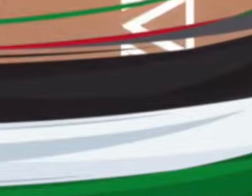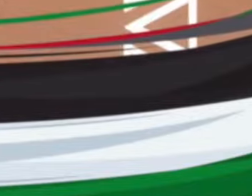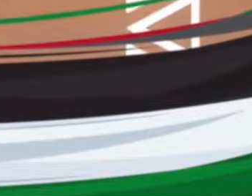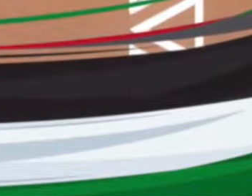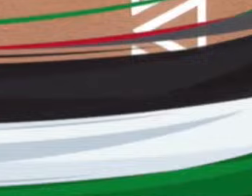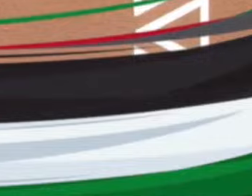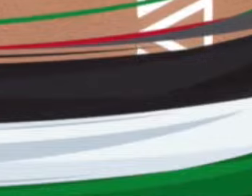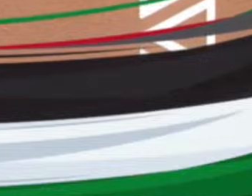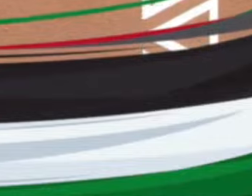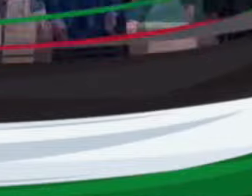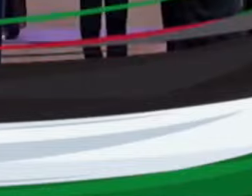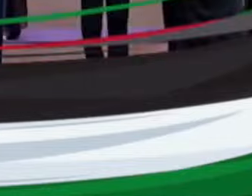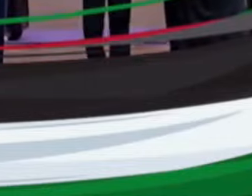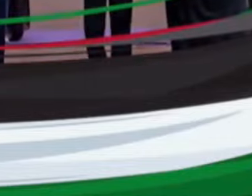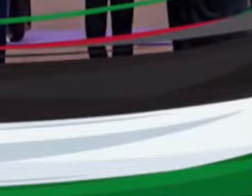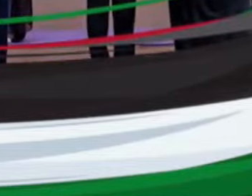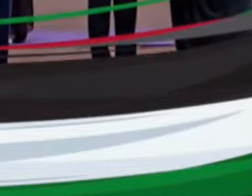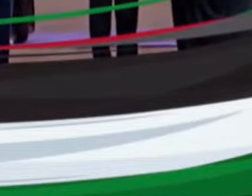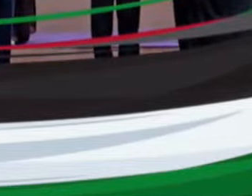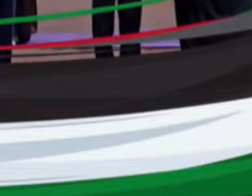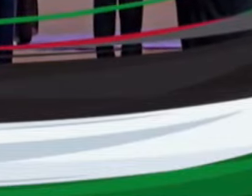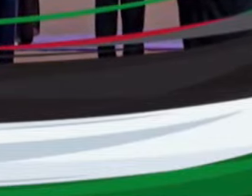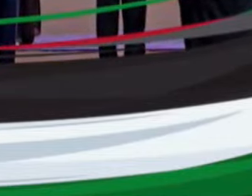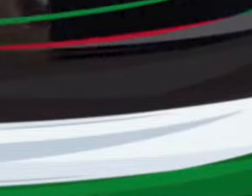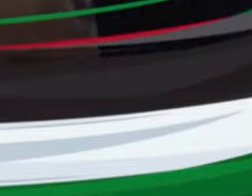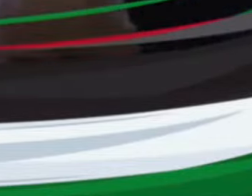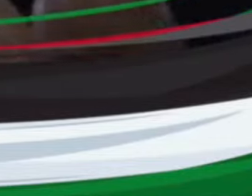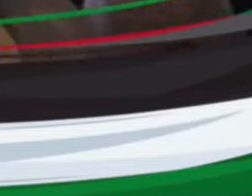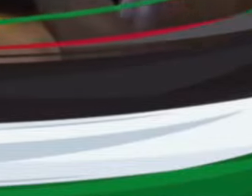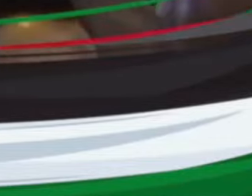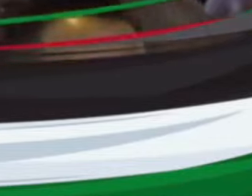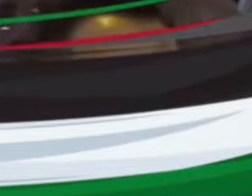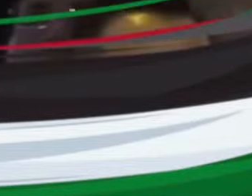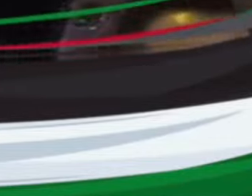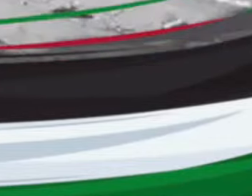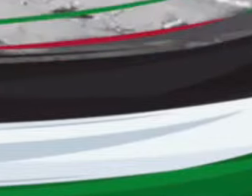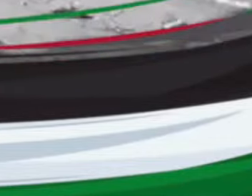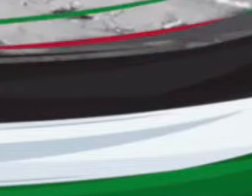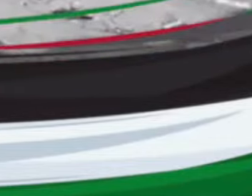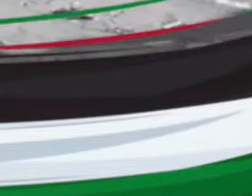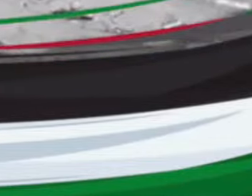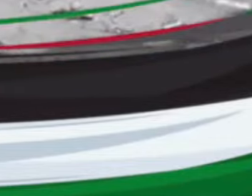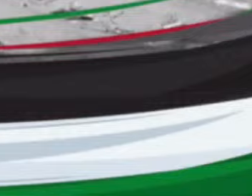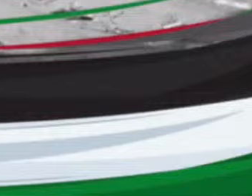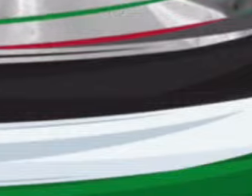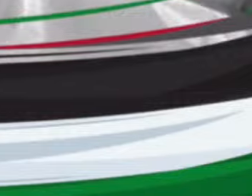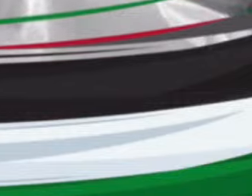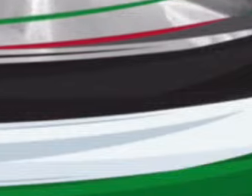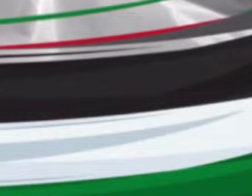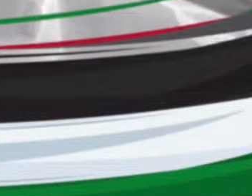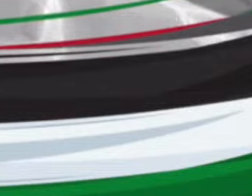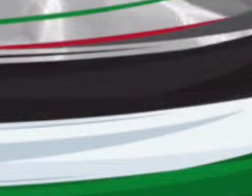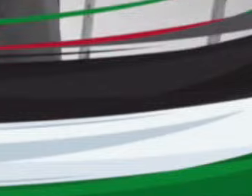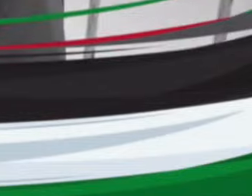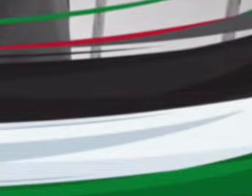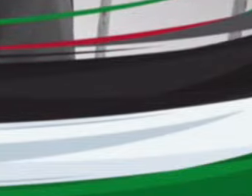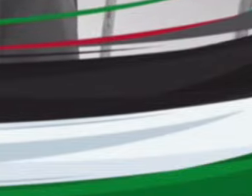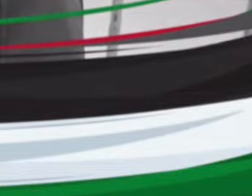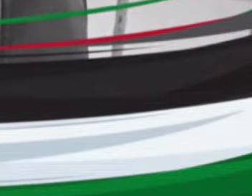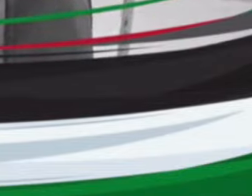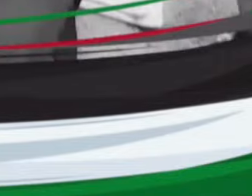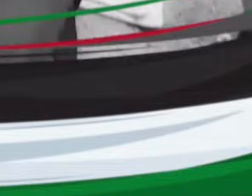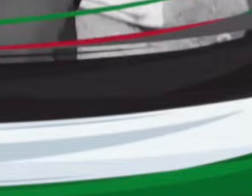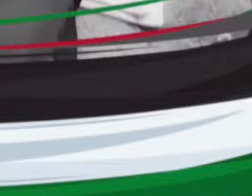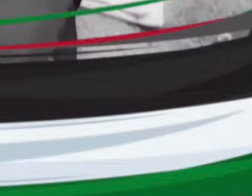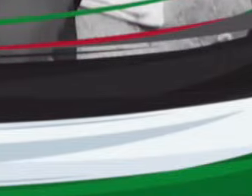siapa. Kita akan bantu yang sakit, sama ada dirawat di sana atau dibawa kemari